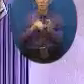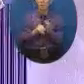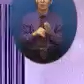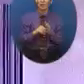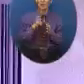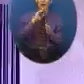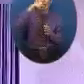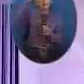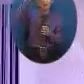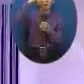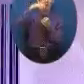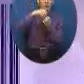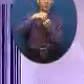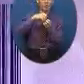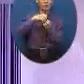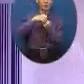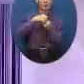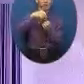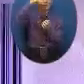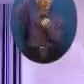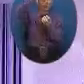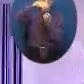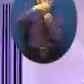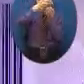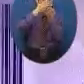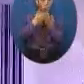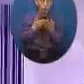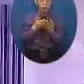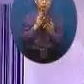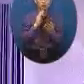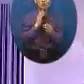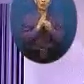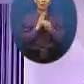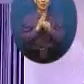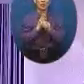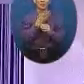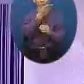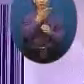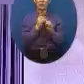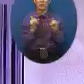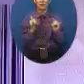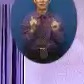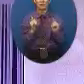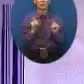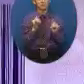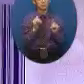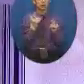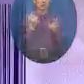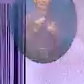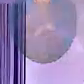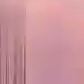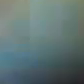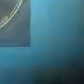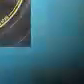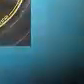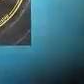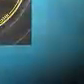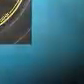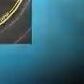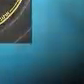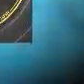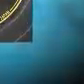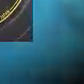보면 전통을 계승시켜주는 일종의 다리 역할을 해주셨던 분들이라고 볼 수 있습니다.